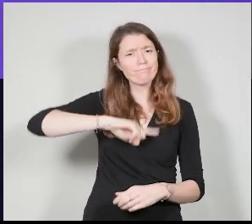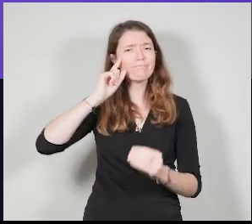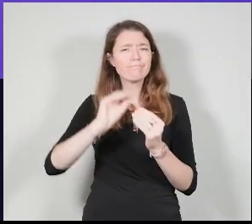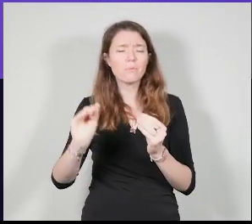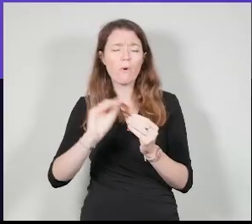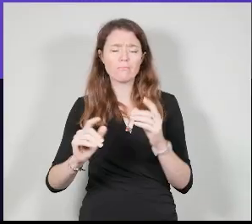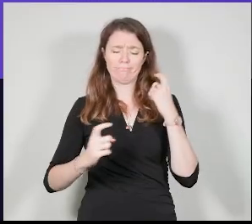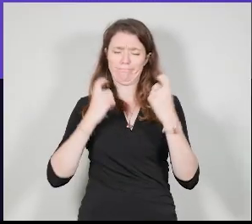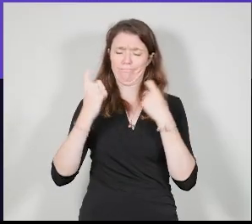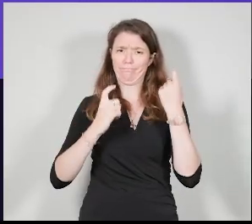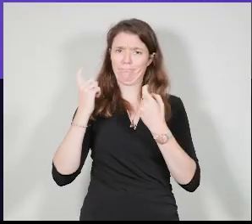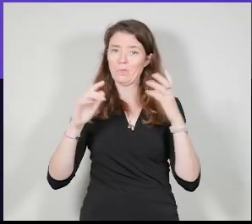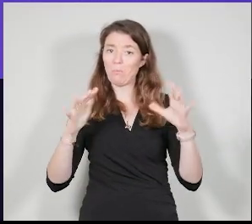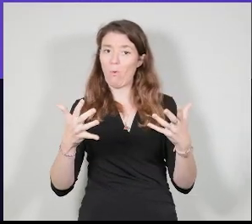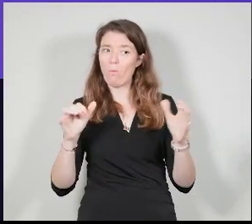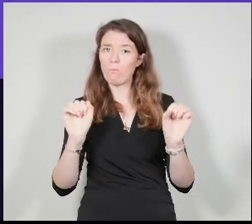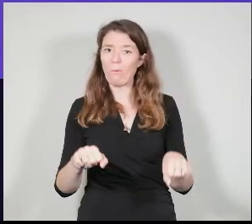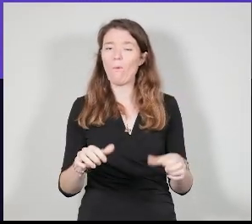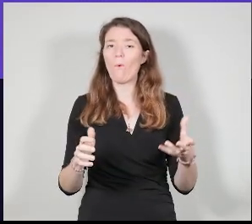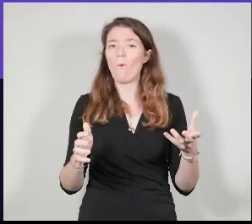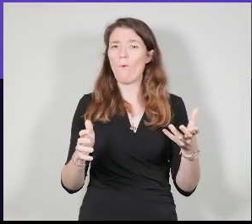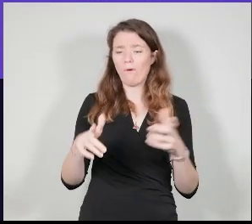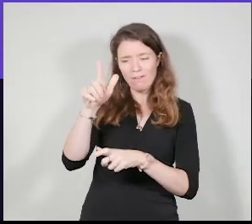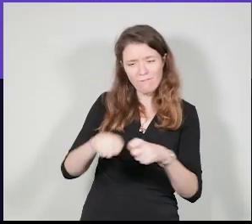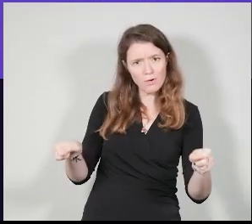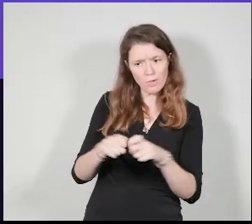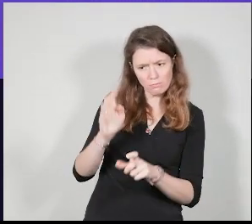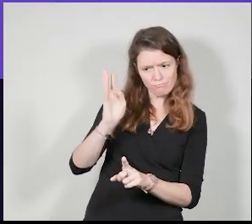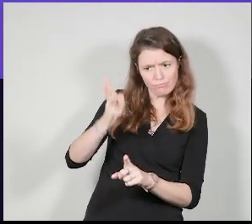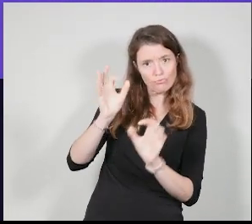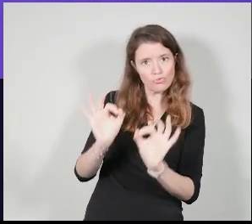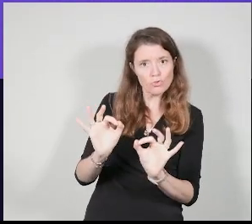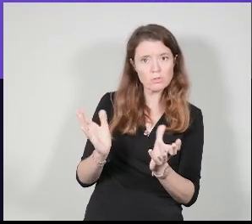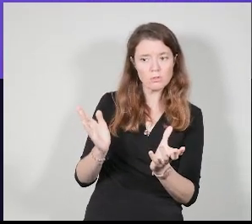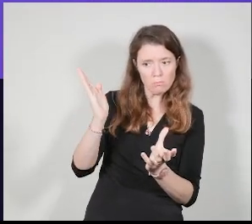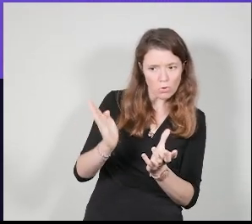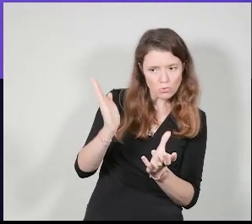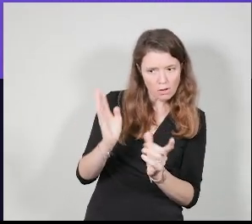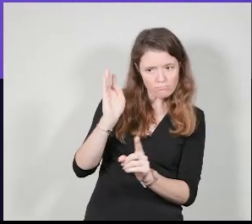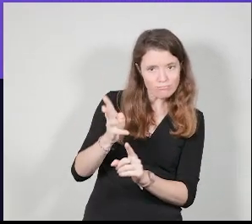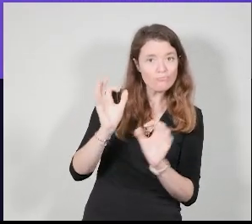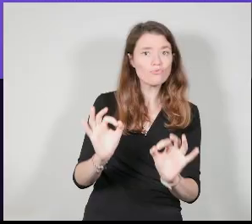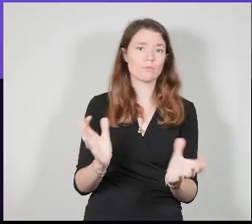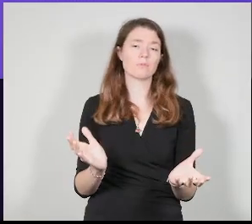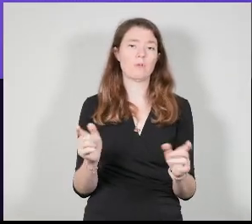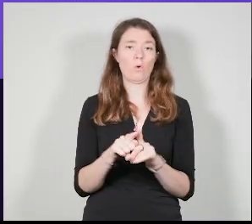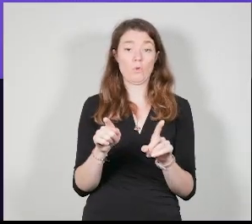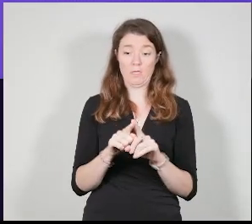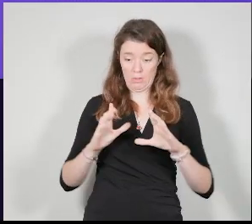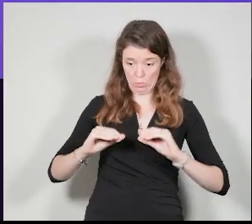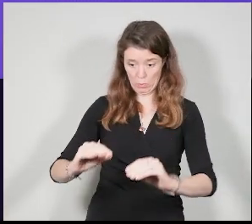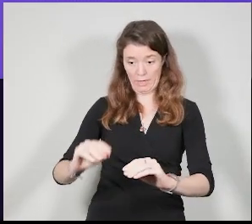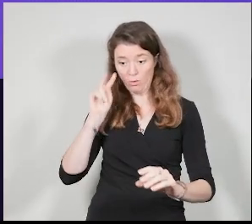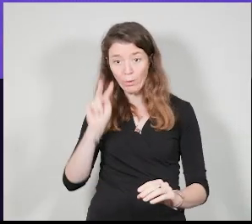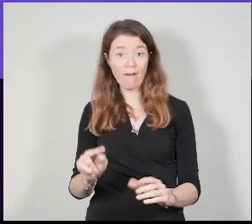peu plus comment est-ce qu'on peut évaluer effectivement ces besoins d'aide, et puis surtout qu'on se mette face à une réalité, c'est